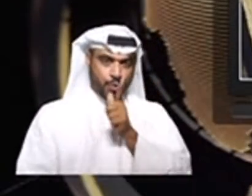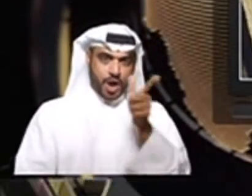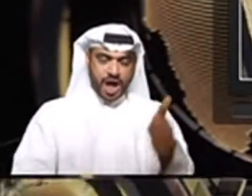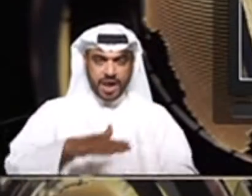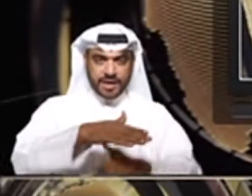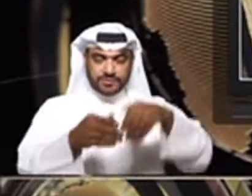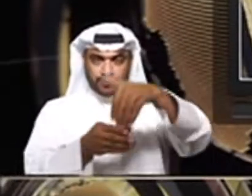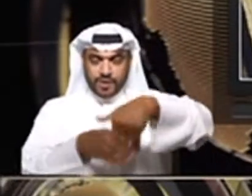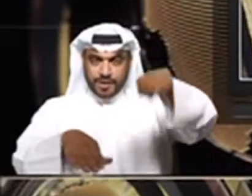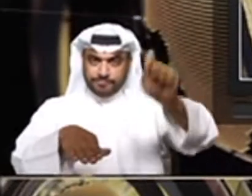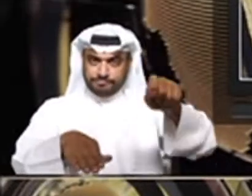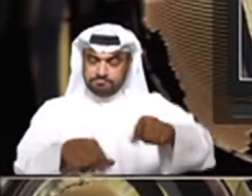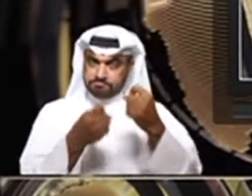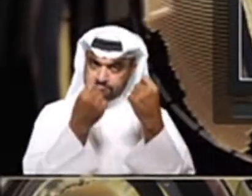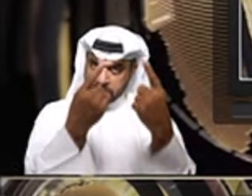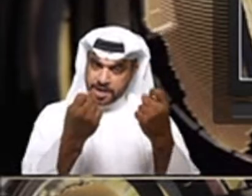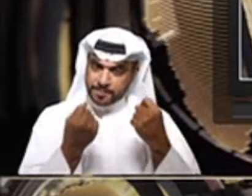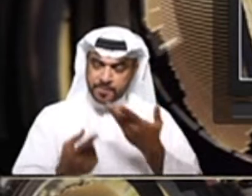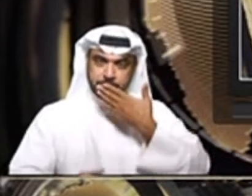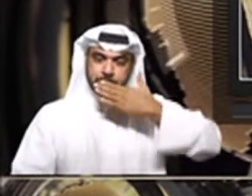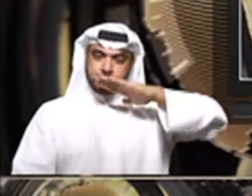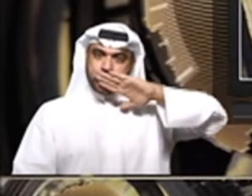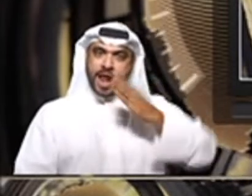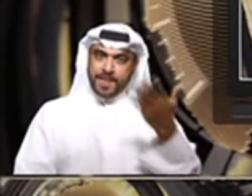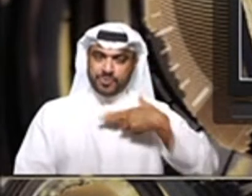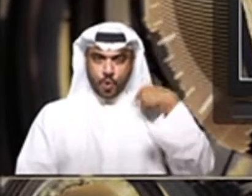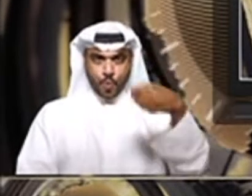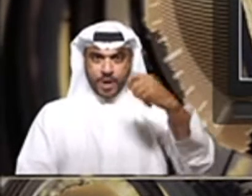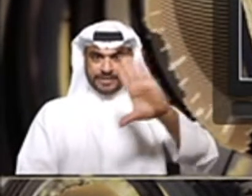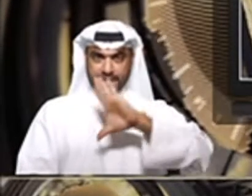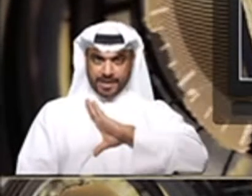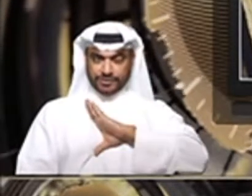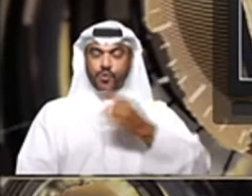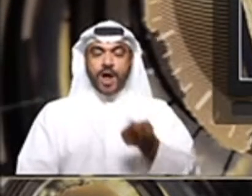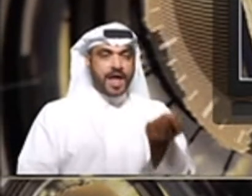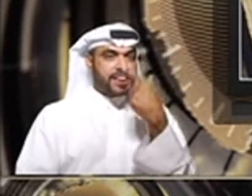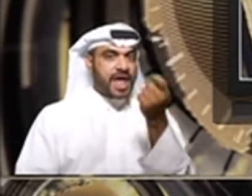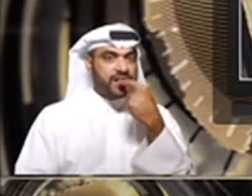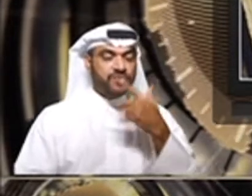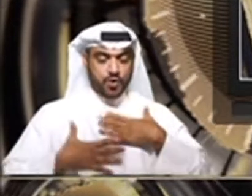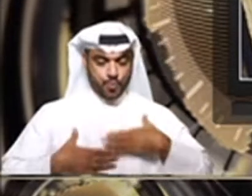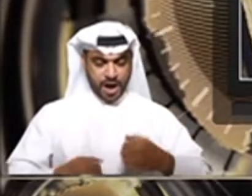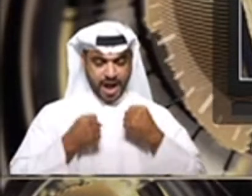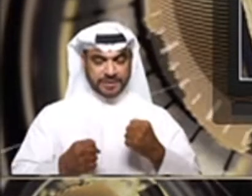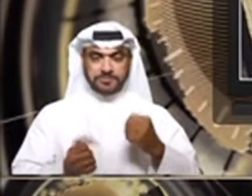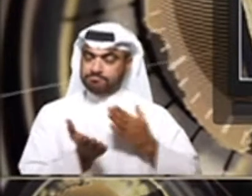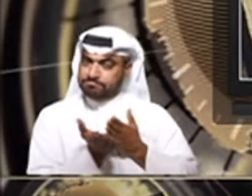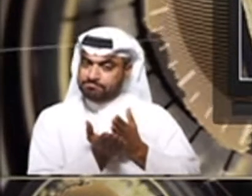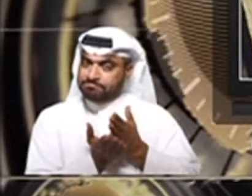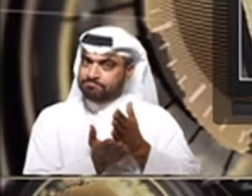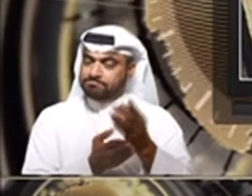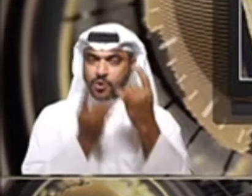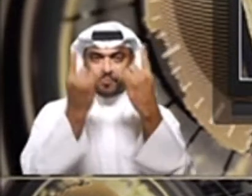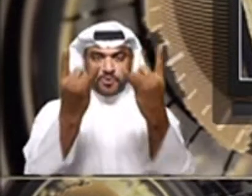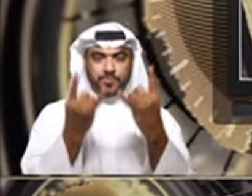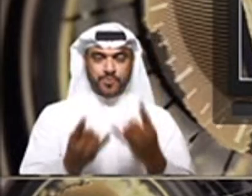إنه اطمأن على صحة الشيخ ناصر صباح الأحمد الصباح وعلى مراحل علاجه واستشفائه التي تسير بشكل